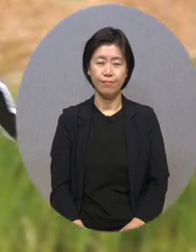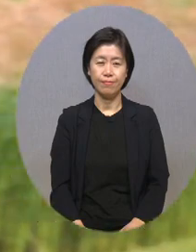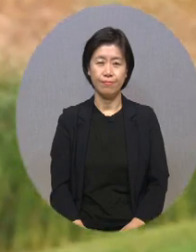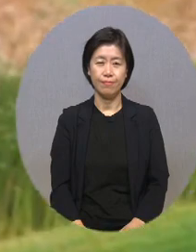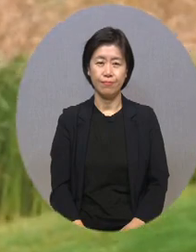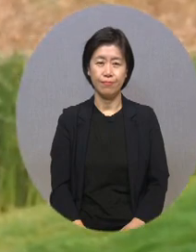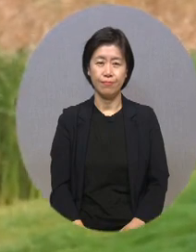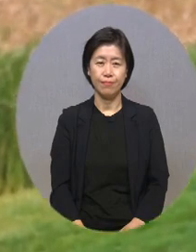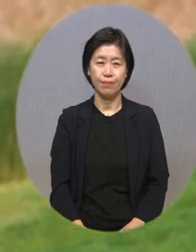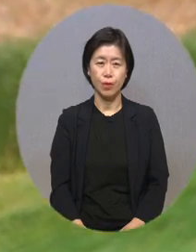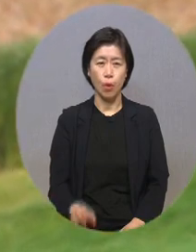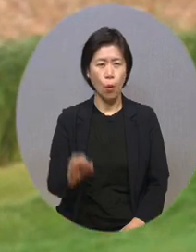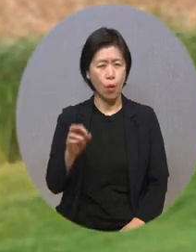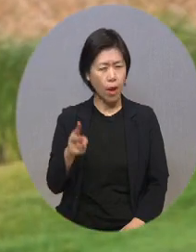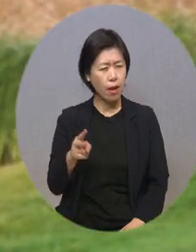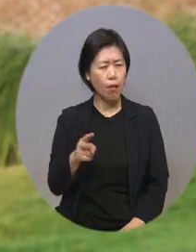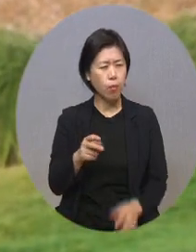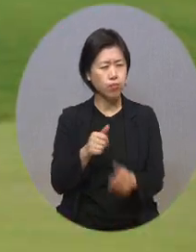오케이 줄 뻔했어. 너무 잘 쳐서.